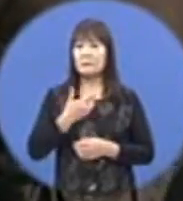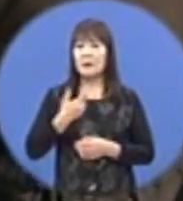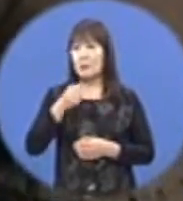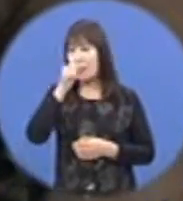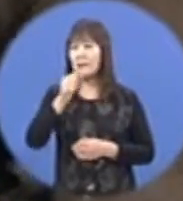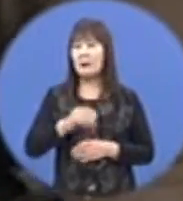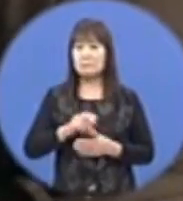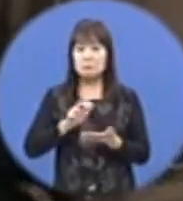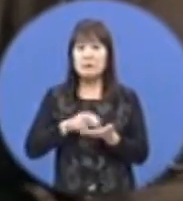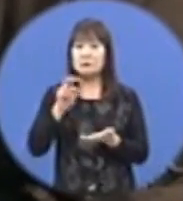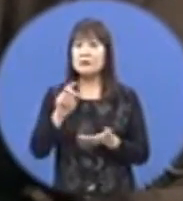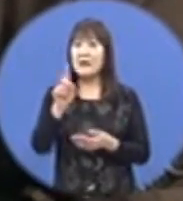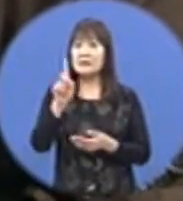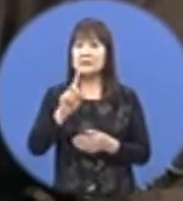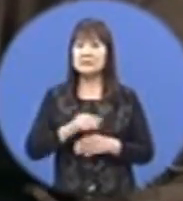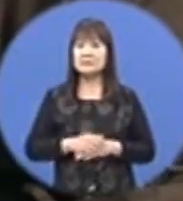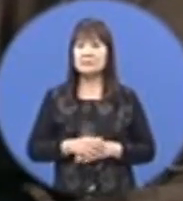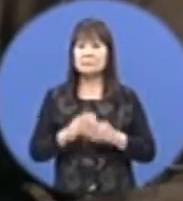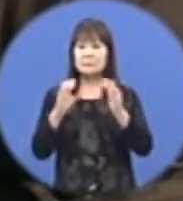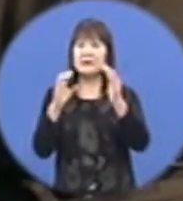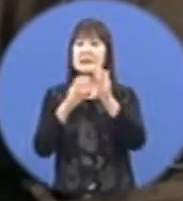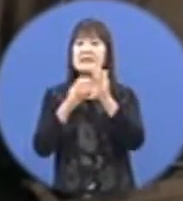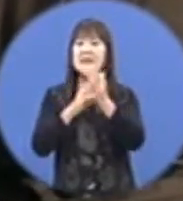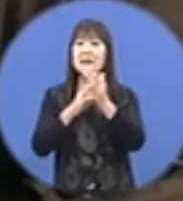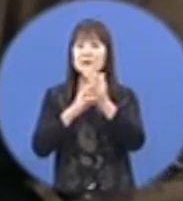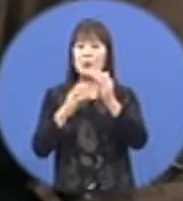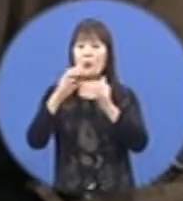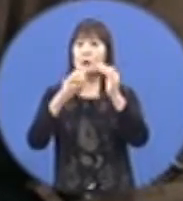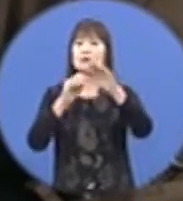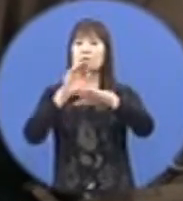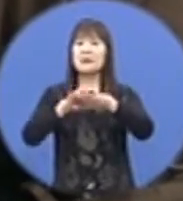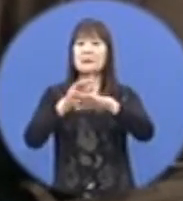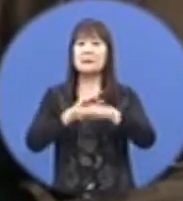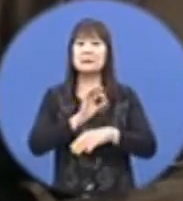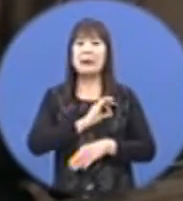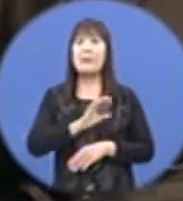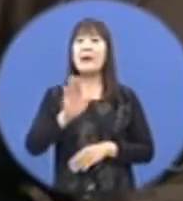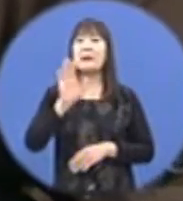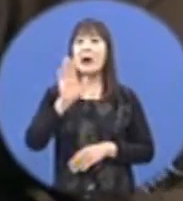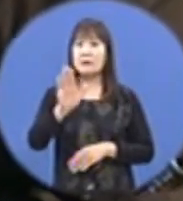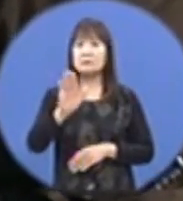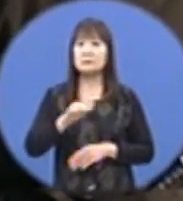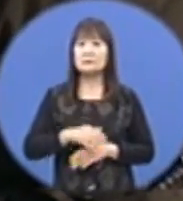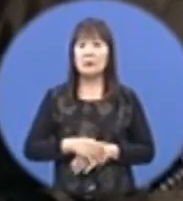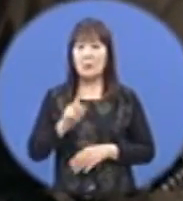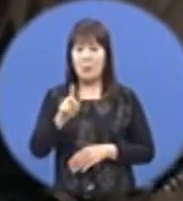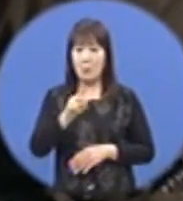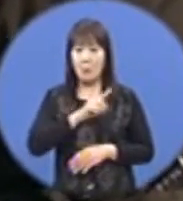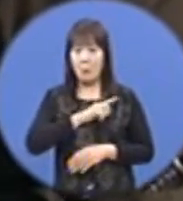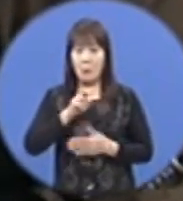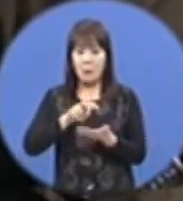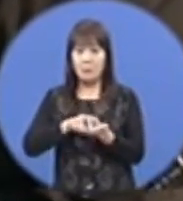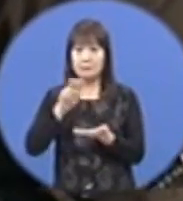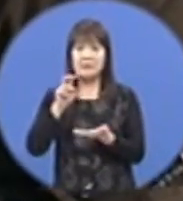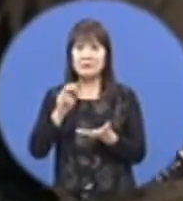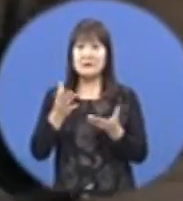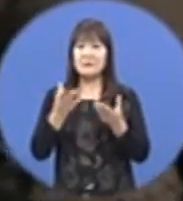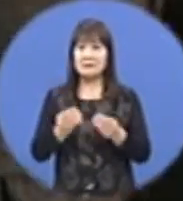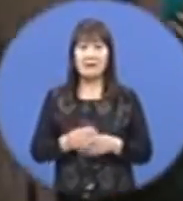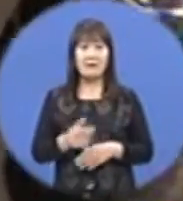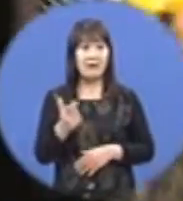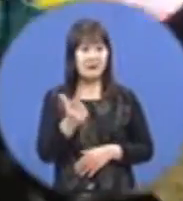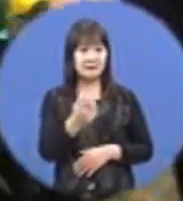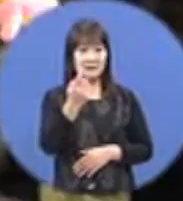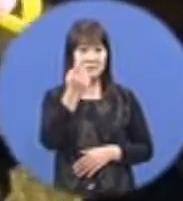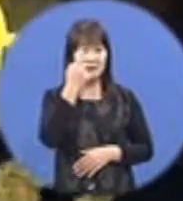びっくりしたことってある。 なんか石垣の積み方になんか名前があったりとか、それがちょっと一番びっくりしました。 しっかり勉強